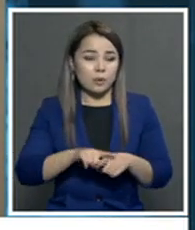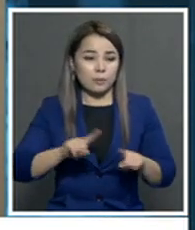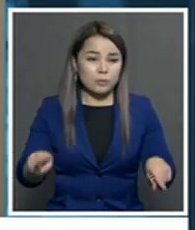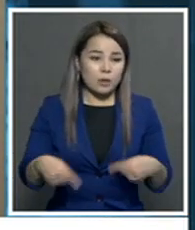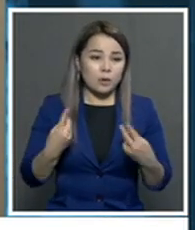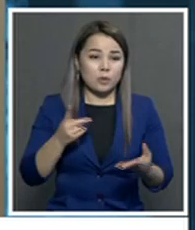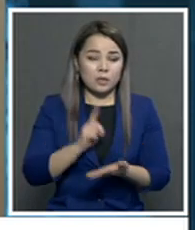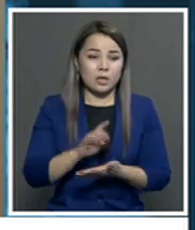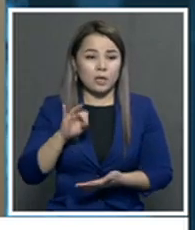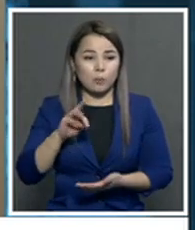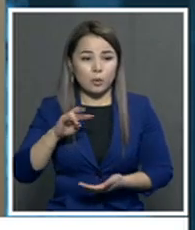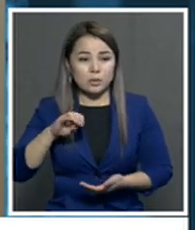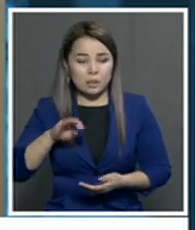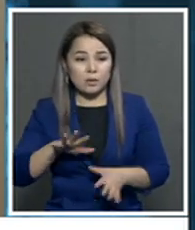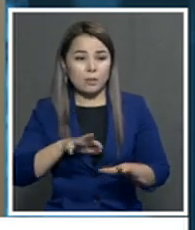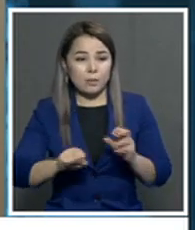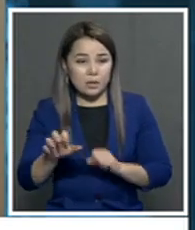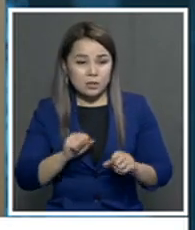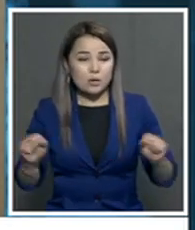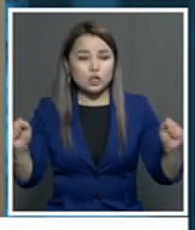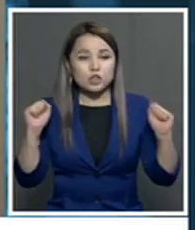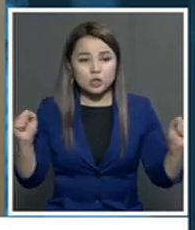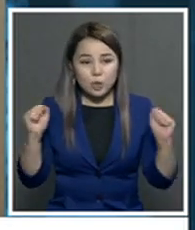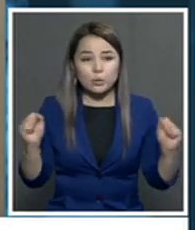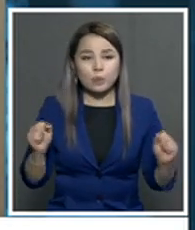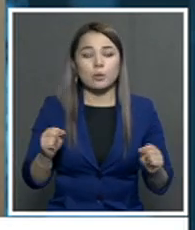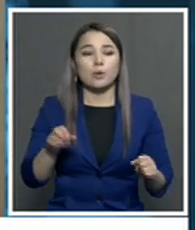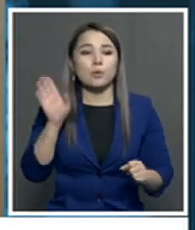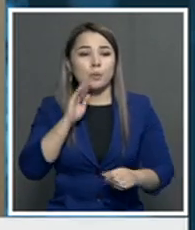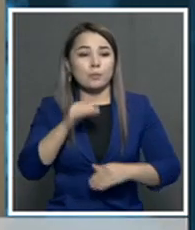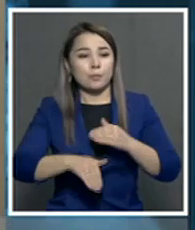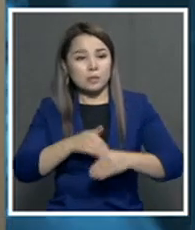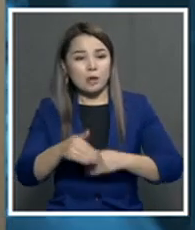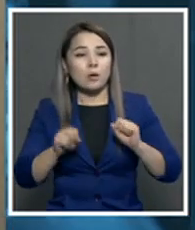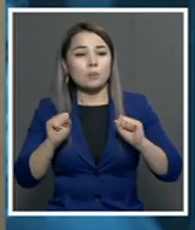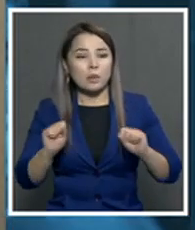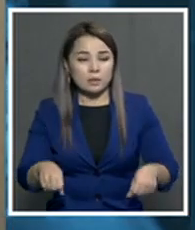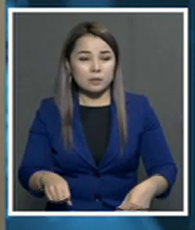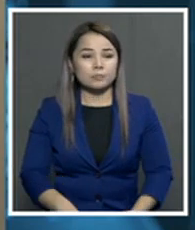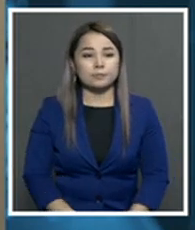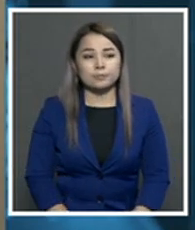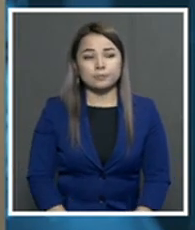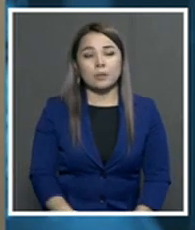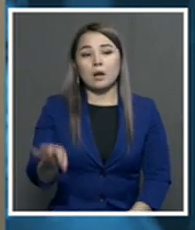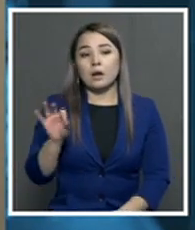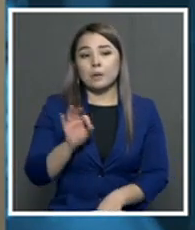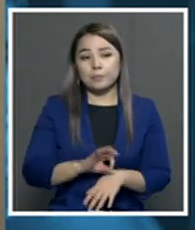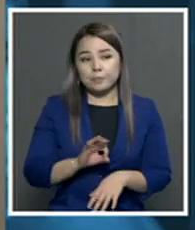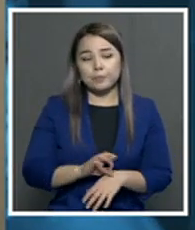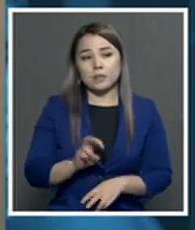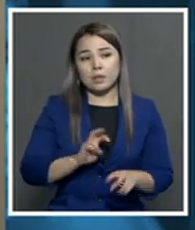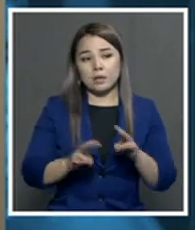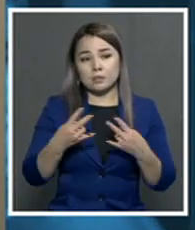қажет. Профилактикалық массаж, шынықтыру, су процедурадарын қабылдауға болады. Ауырып